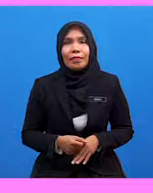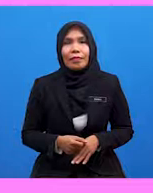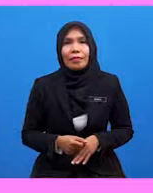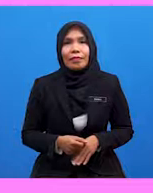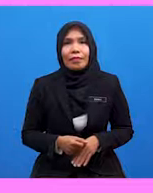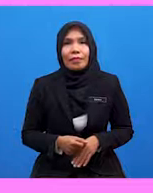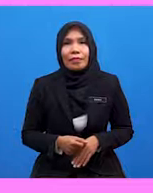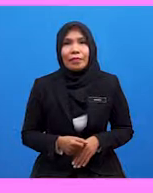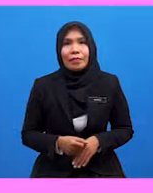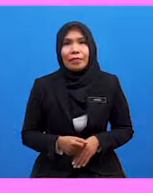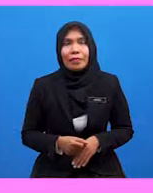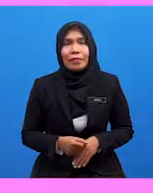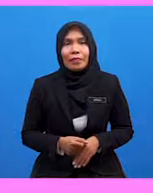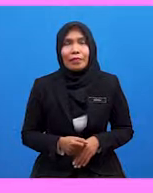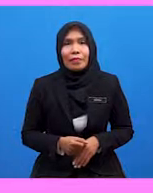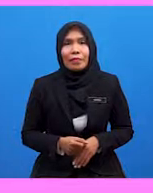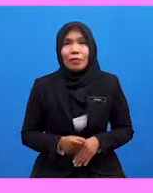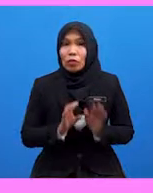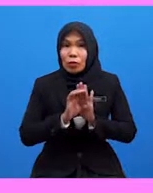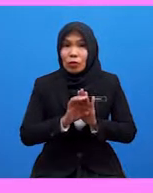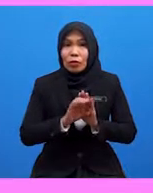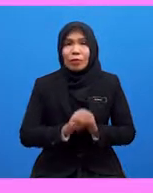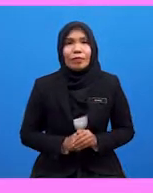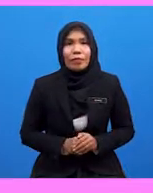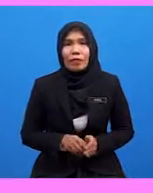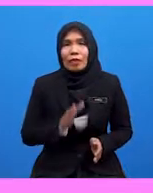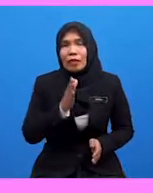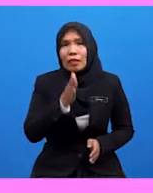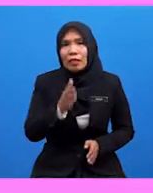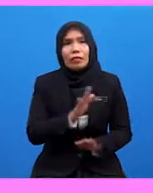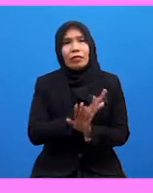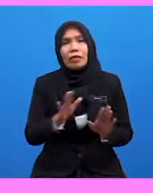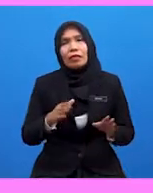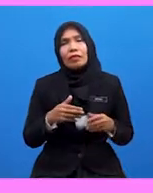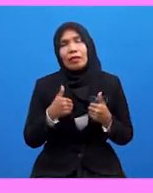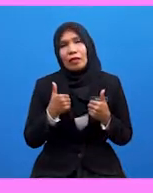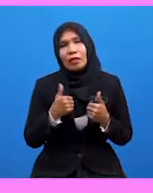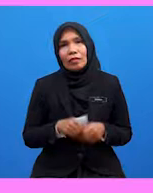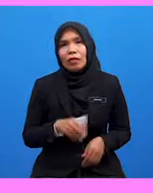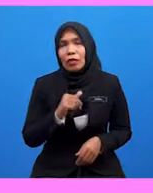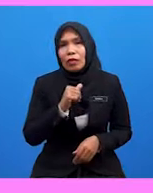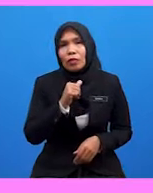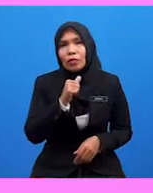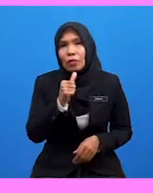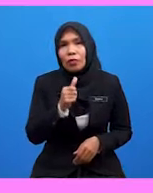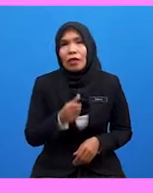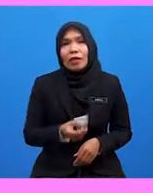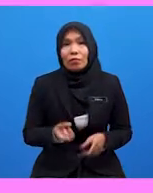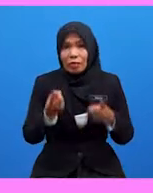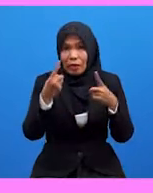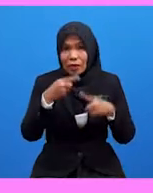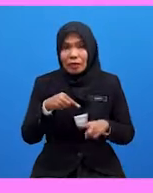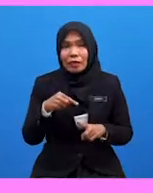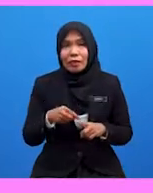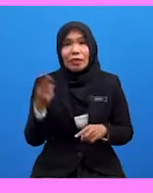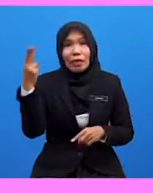atau frasa adjektif. Contoh, nenek tidak sihat. Bukan hadir di hadapan kata